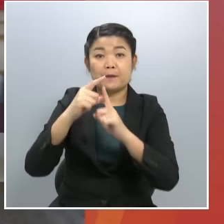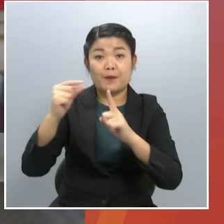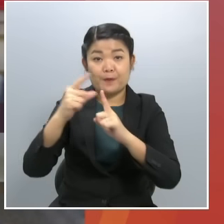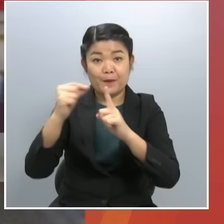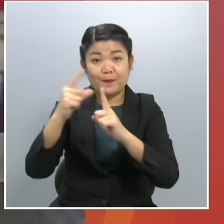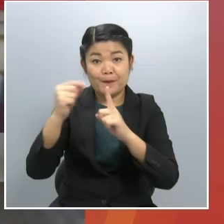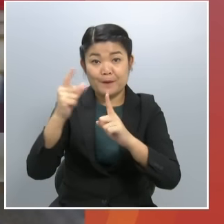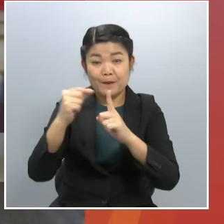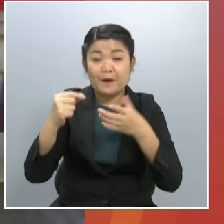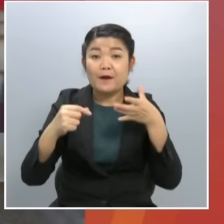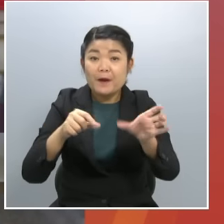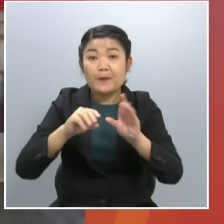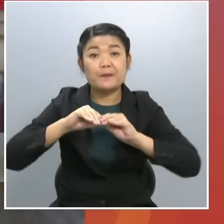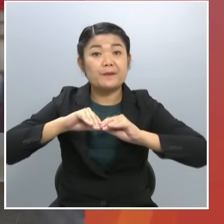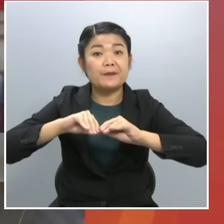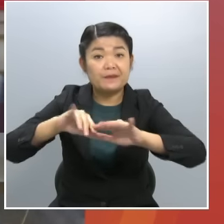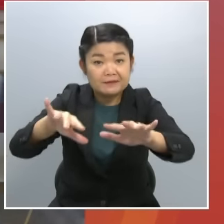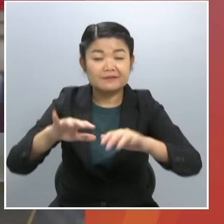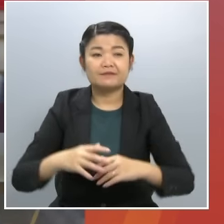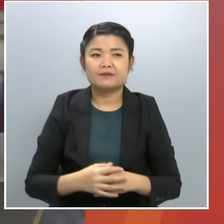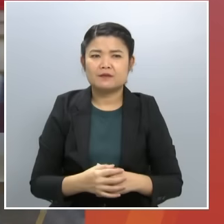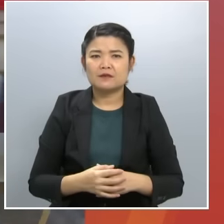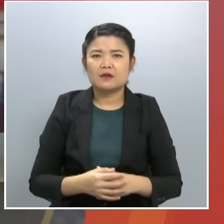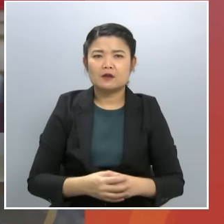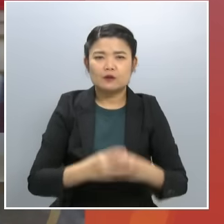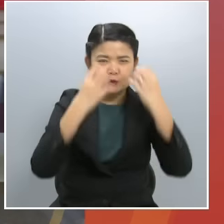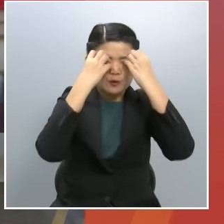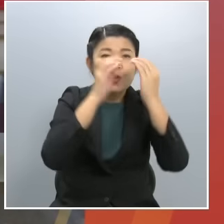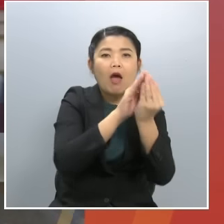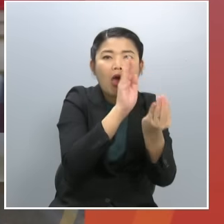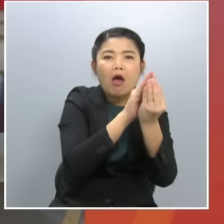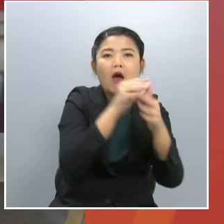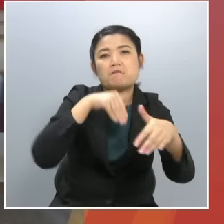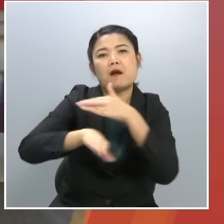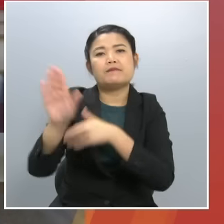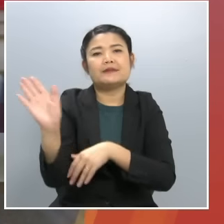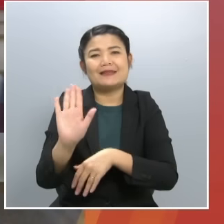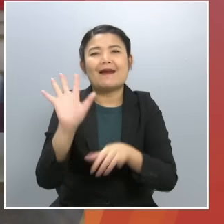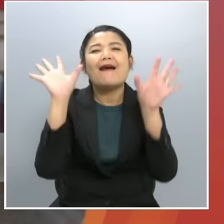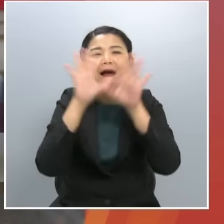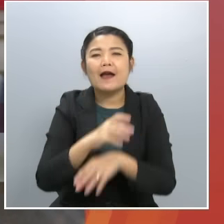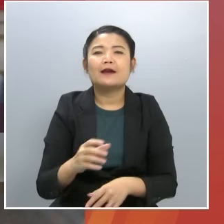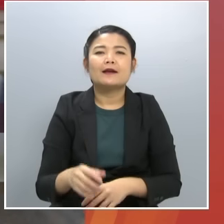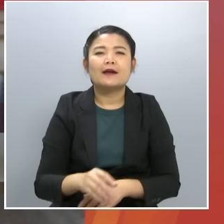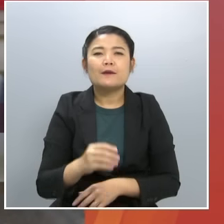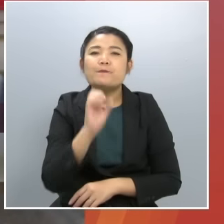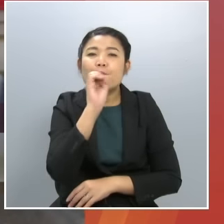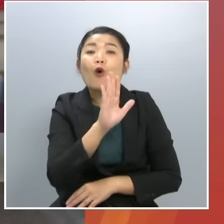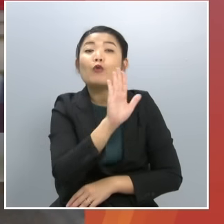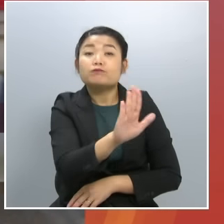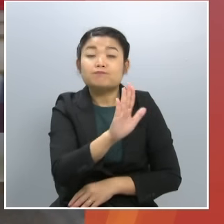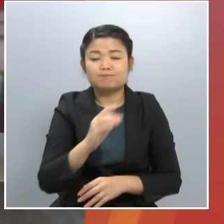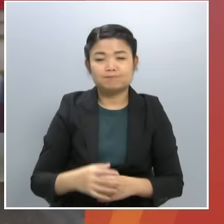ได้โพสต์เรื่องกรณีไม่ได้หนีตุ๊กแกอันนั้นเป็นคำบอกเล่าคุณหนุ่มแล้วก็บอกว่าอีกมุม